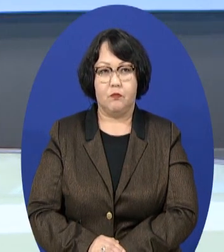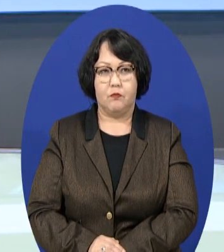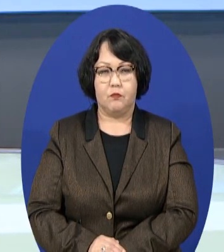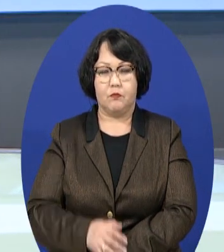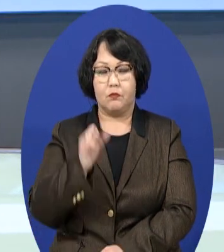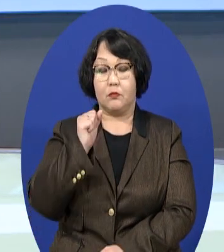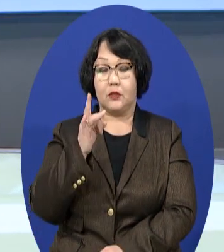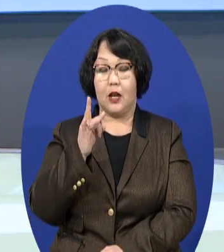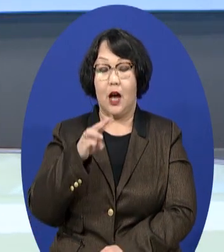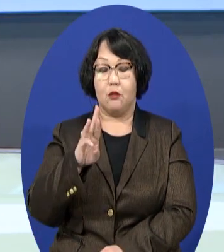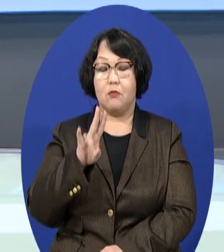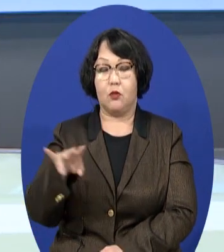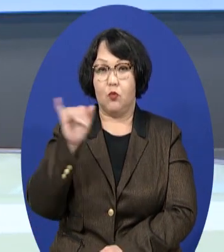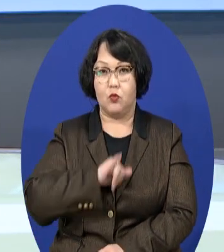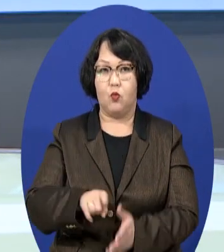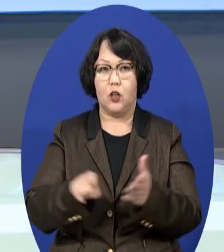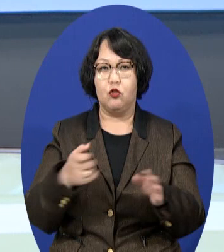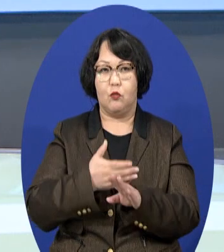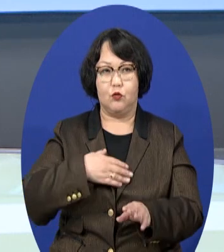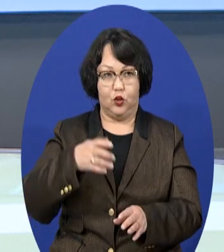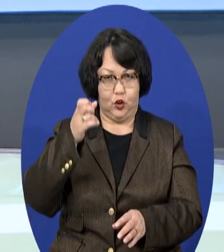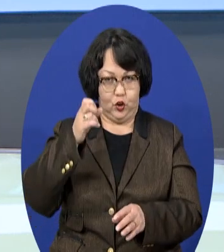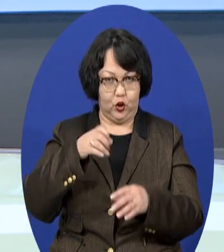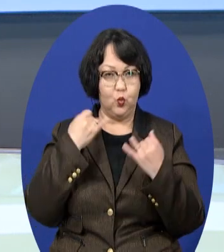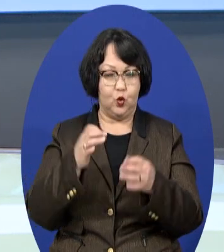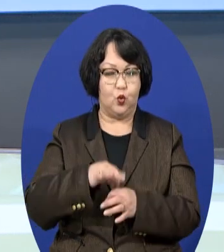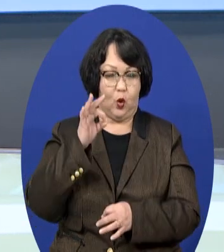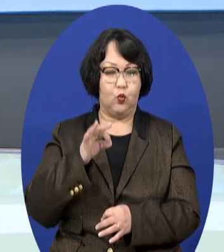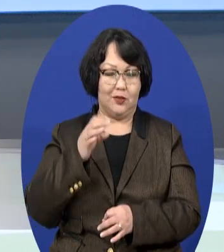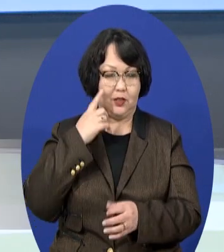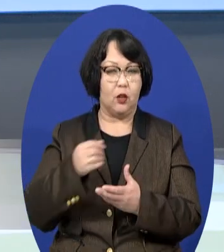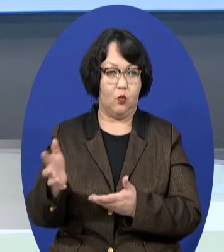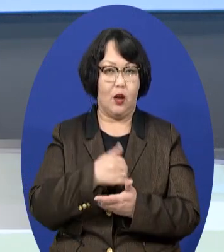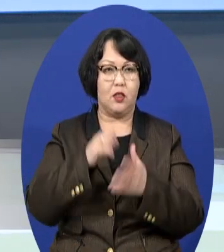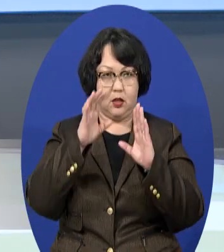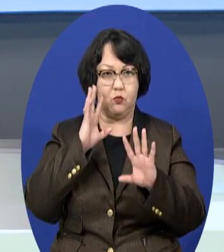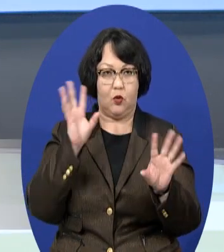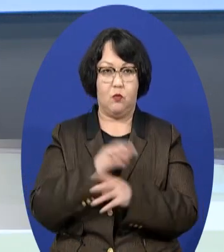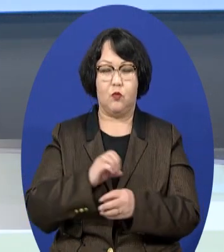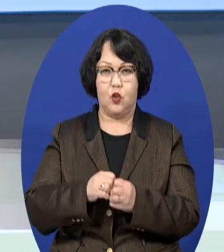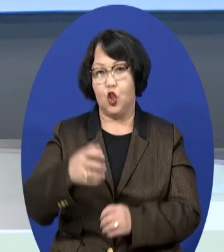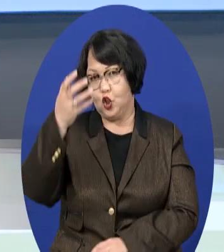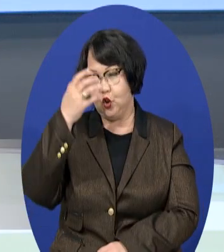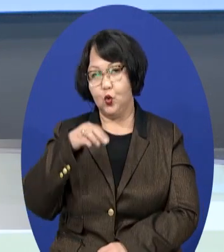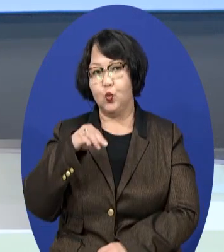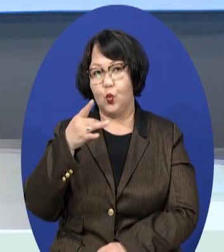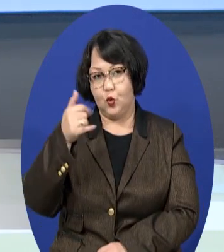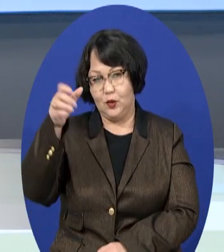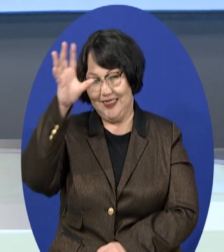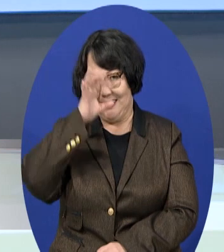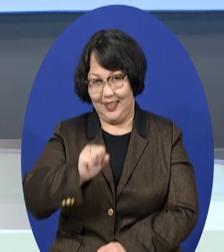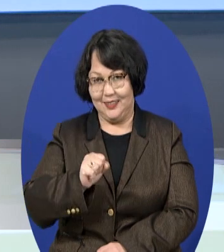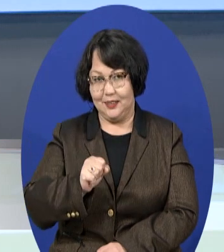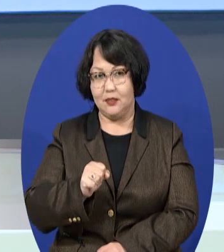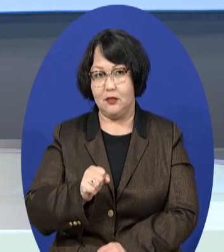Армени улсад хугацаанаас өмнөх парламентын сонгуулийн санал хураалт Нямгарагт зохион байгуулагдсан. Энэ сонгуулийн дүн гарч тус улсын төр ерөнхий сайд Никол Пашиняны